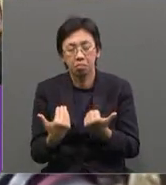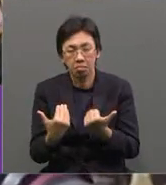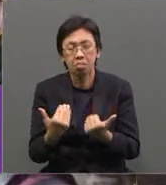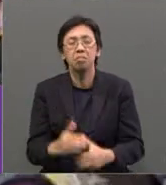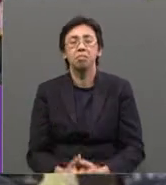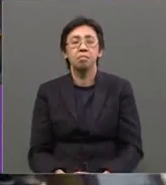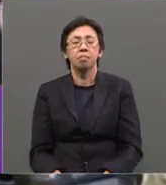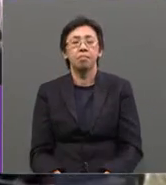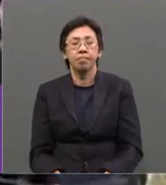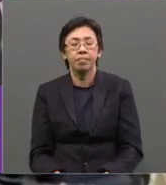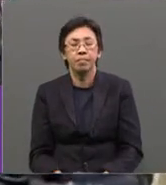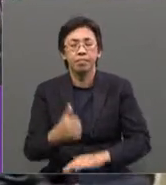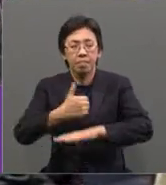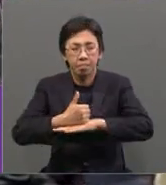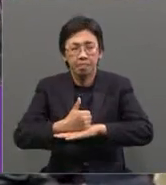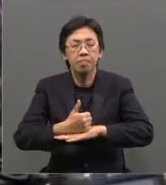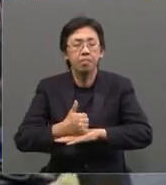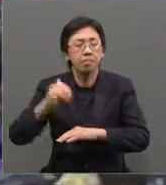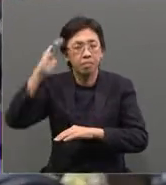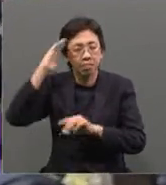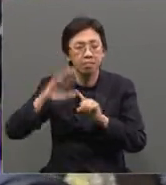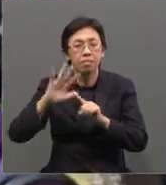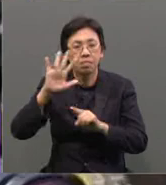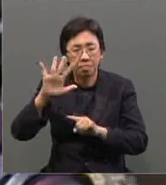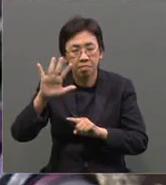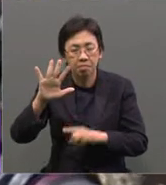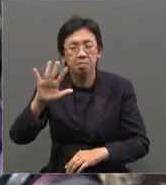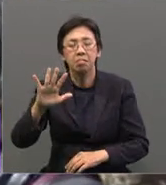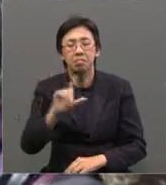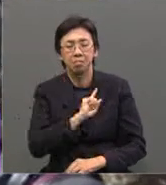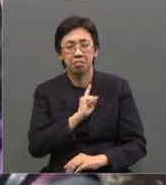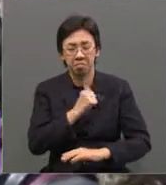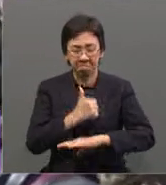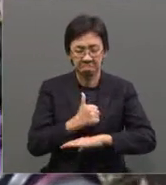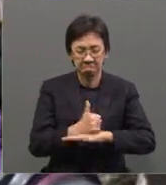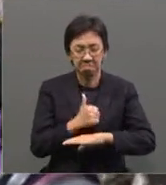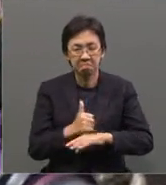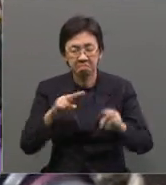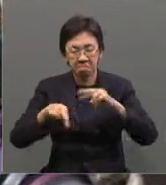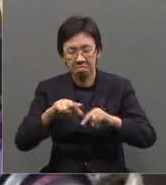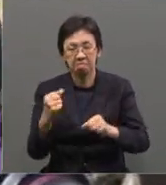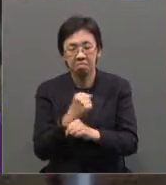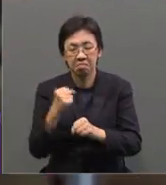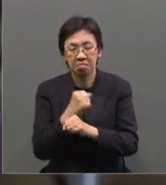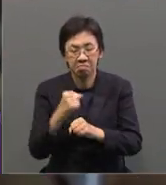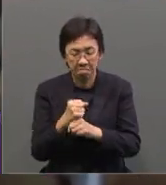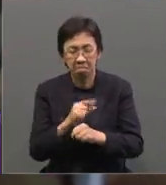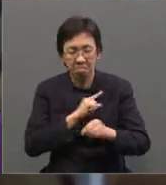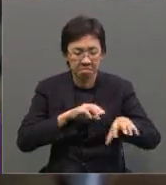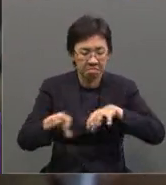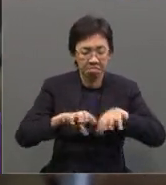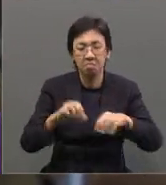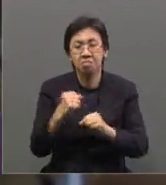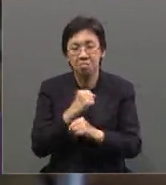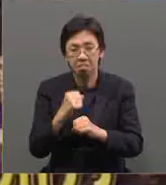พันเอกธนพลหงษ์วิไลผู้บังคับการกรมทหารราบที่ 5ในฐานะผู้อำนวยการกองอำนวยการฝึกร่วมในพิธีการจัดฝึก